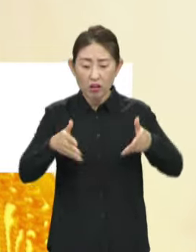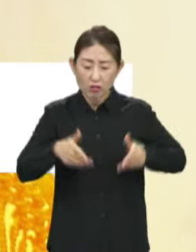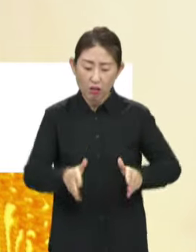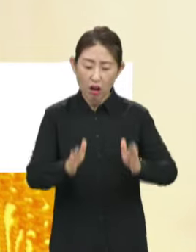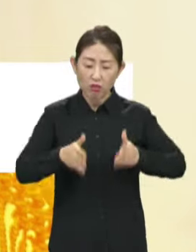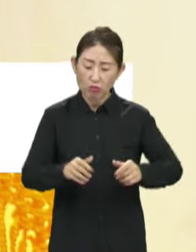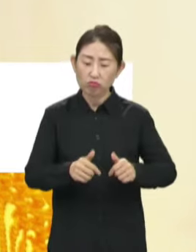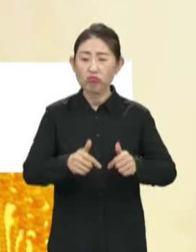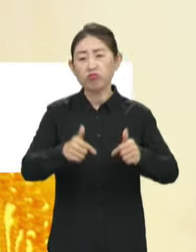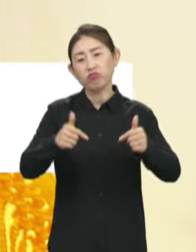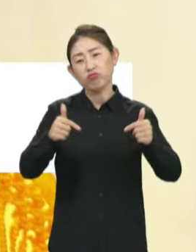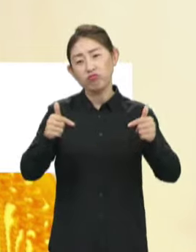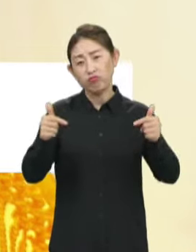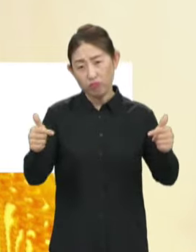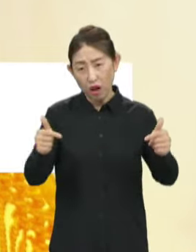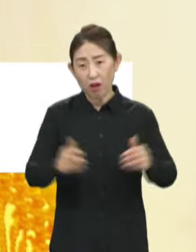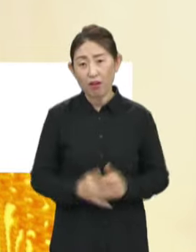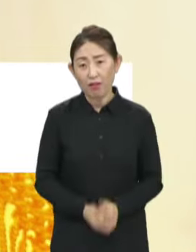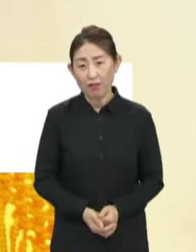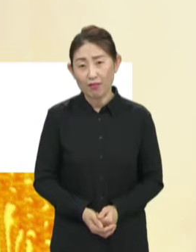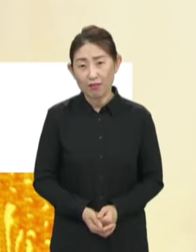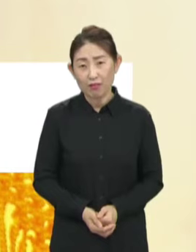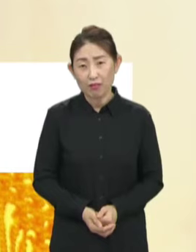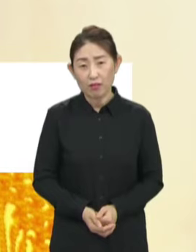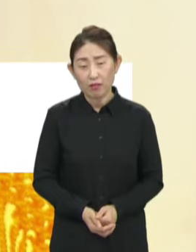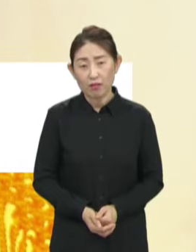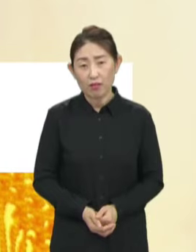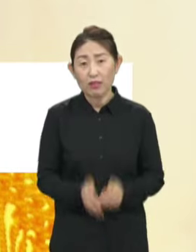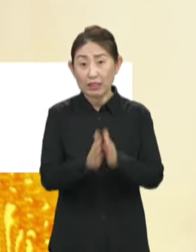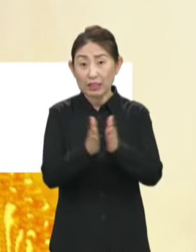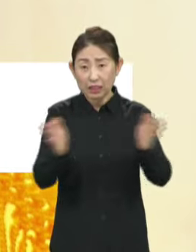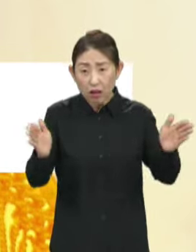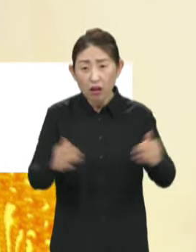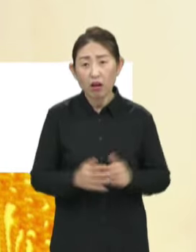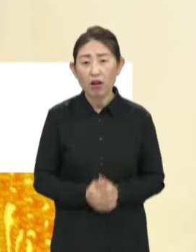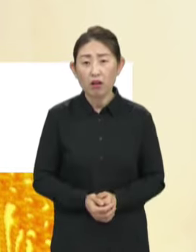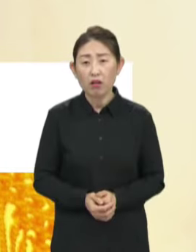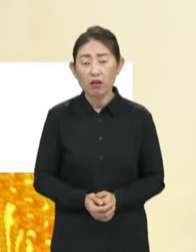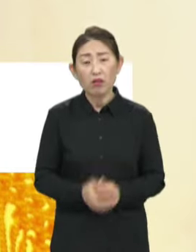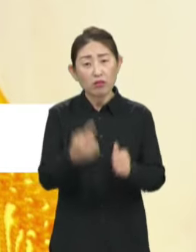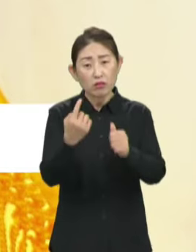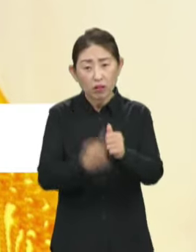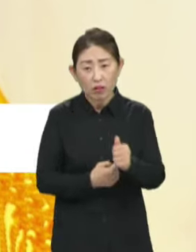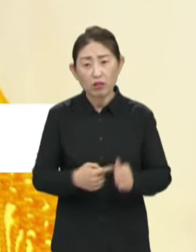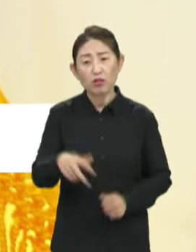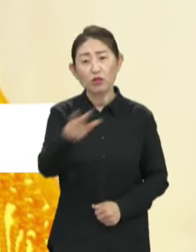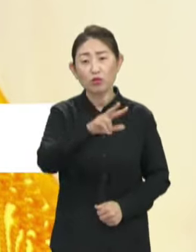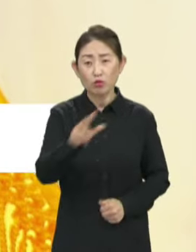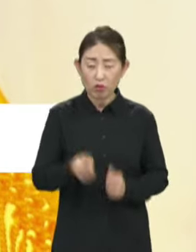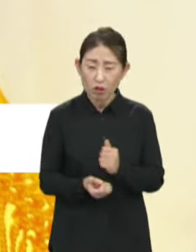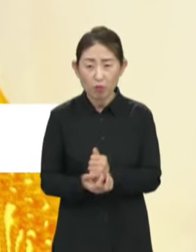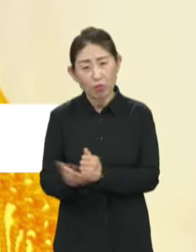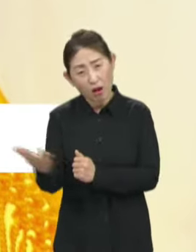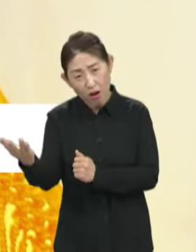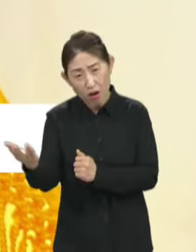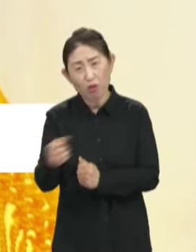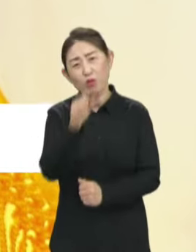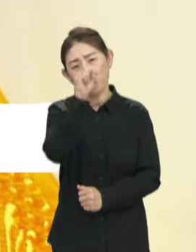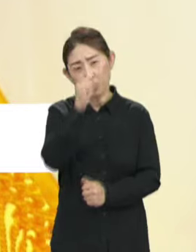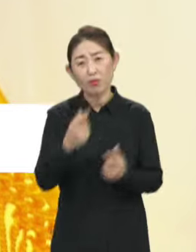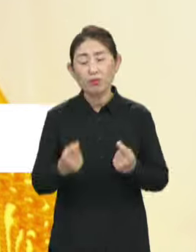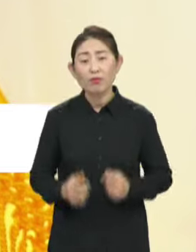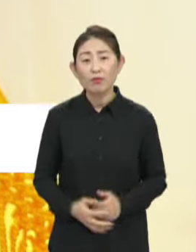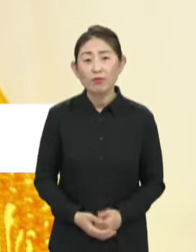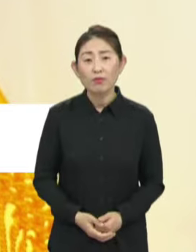진원지 혹은 개혁의 팔랑개비 역할을 해서 우리의 우수 사례들이 또 타 시도에서 또